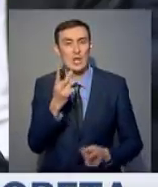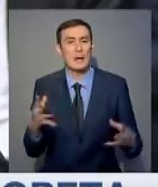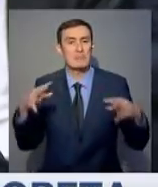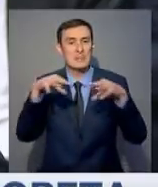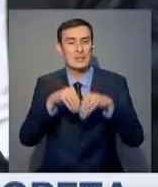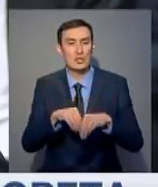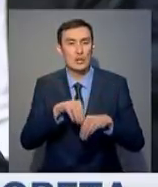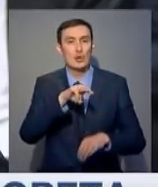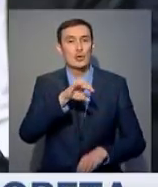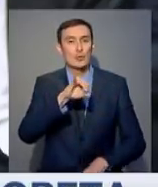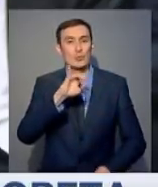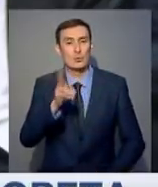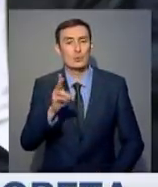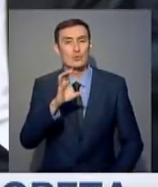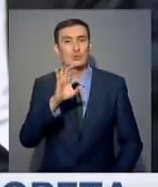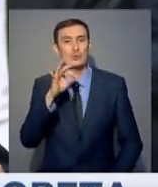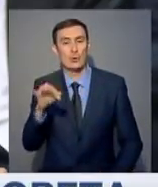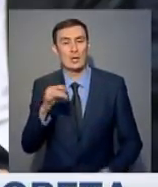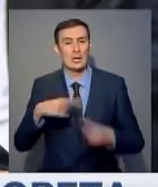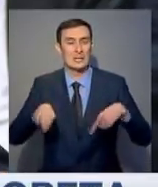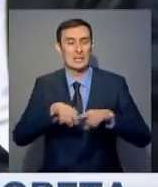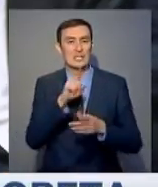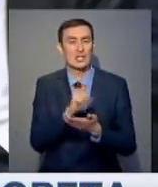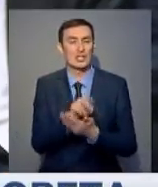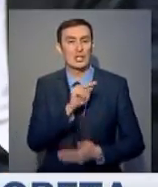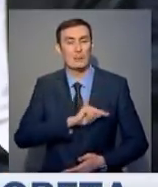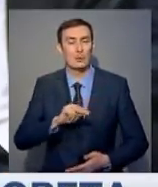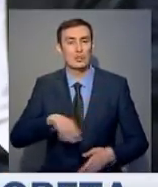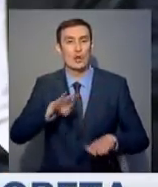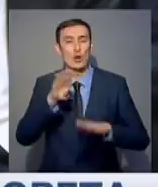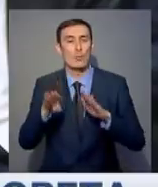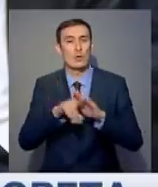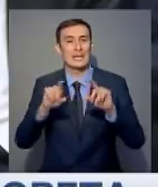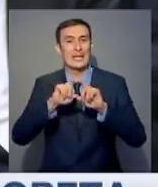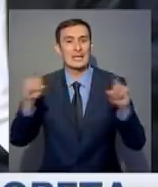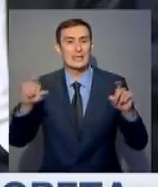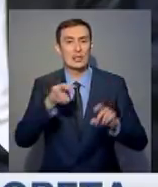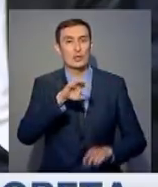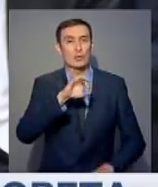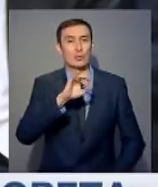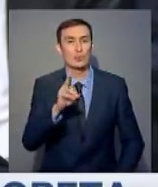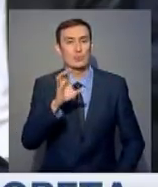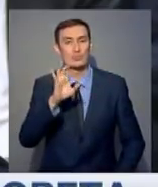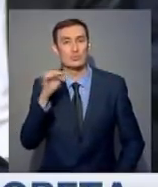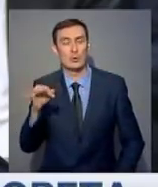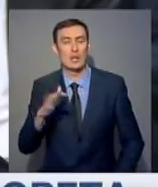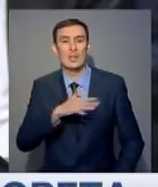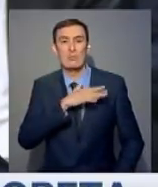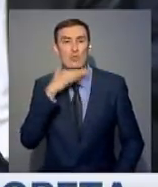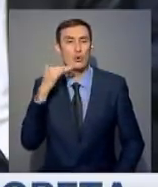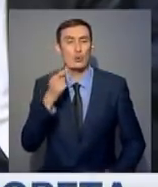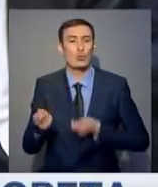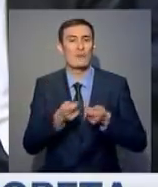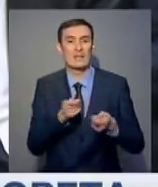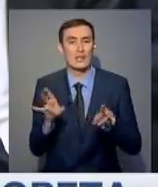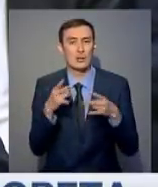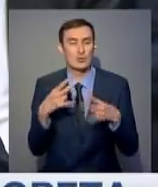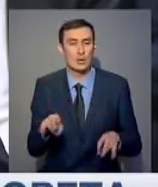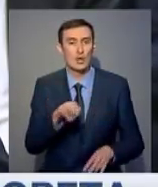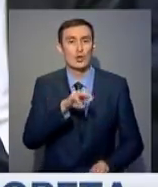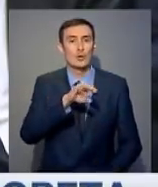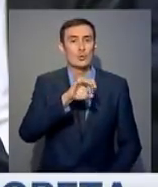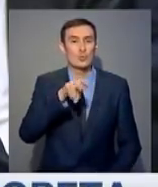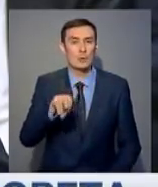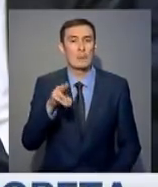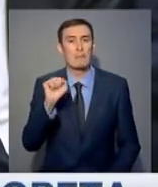с тюрксой все они должны работать под эгидой тюрксой намного чиновников не надо тюрк по